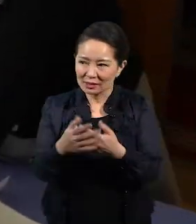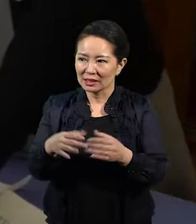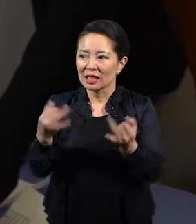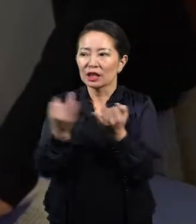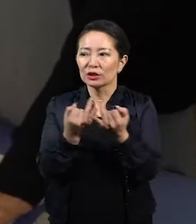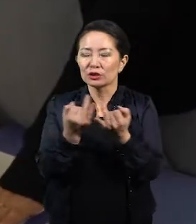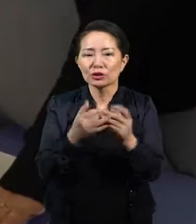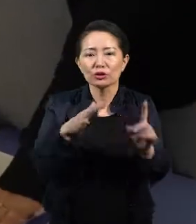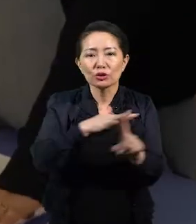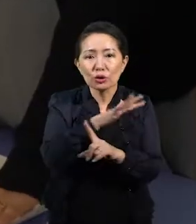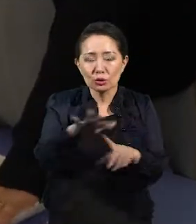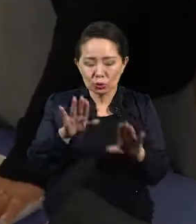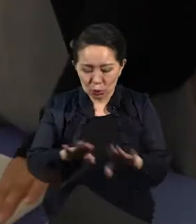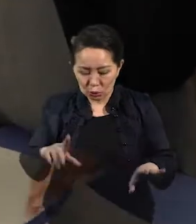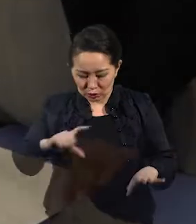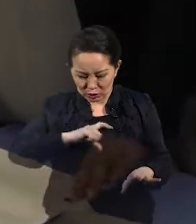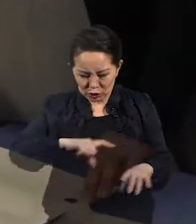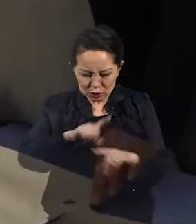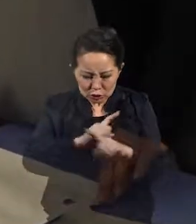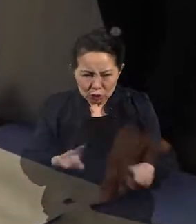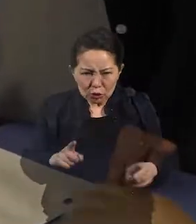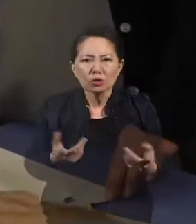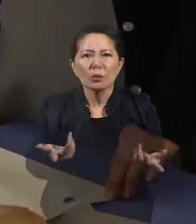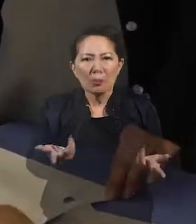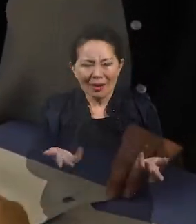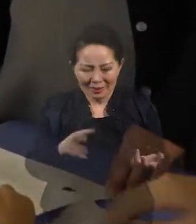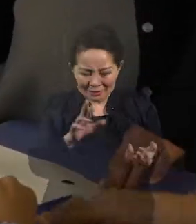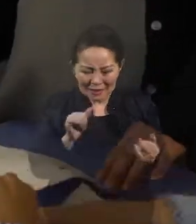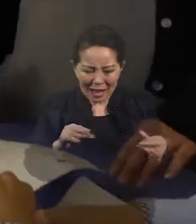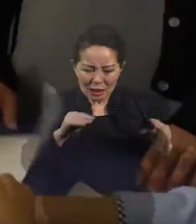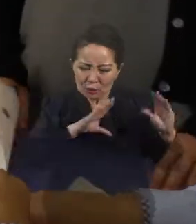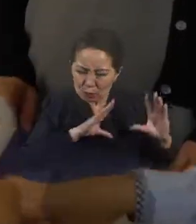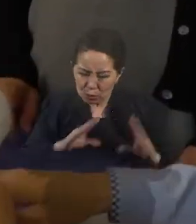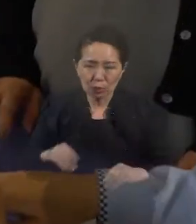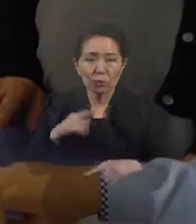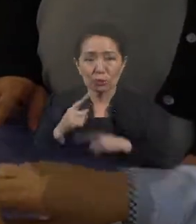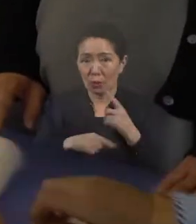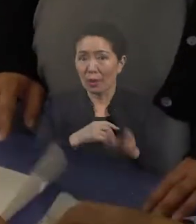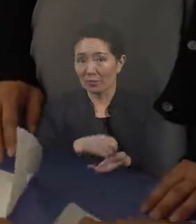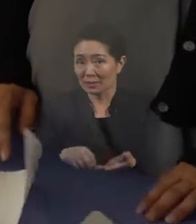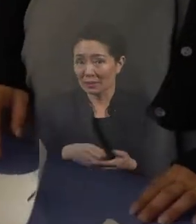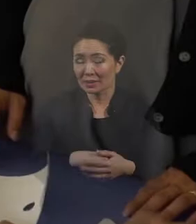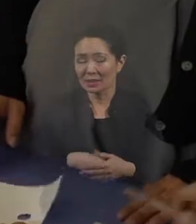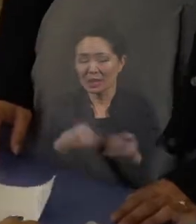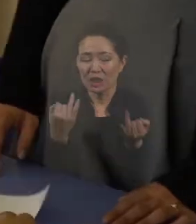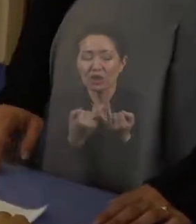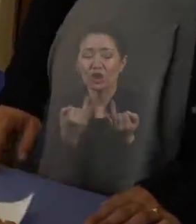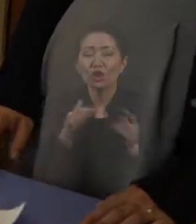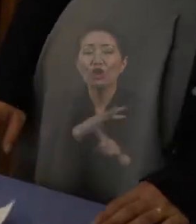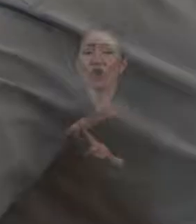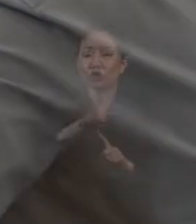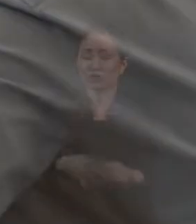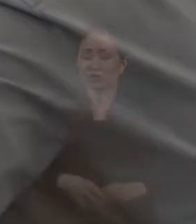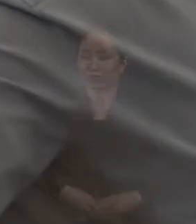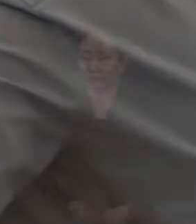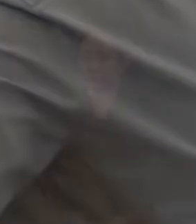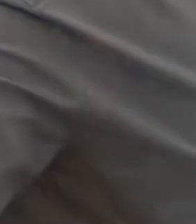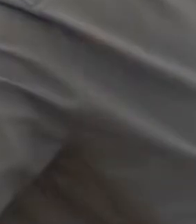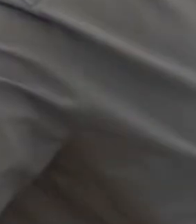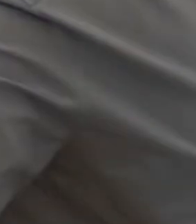орчинд хүүхдийн эрх зөрчиж байгаа асуудлыг яавал бууруулж болох вэ гэдгийг тийм захин орчинд байна.